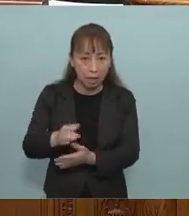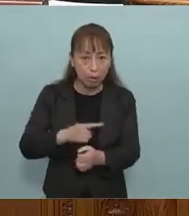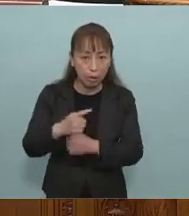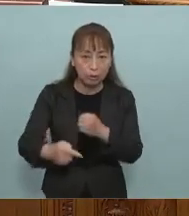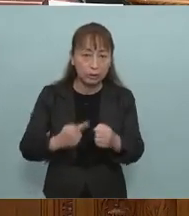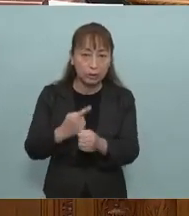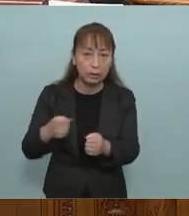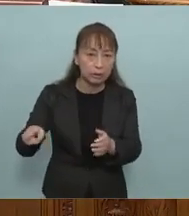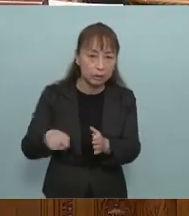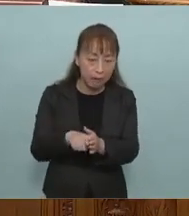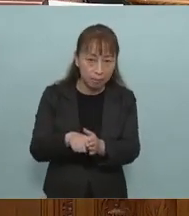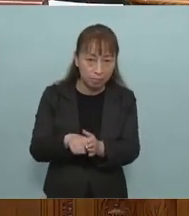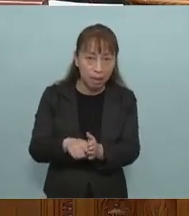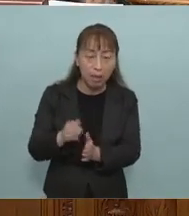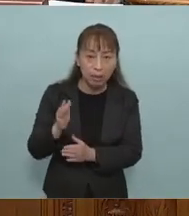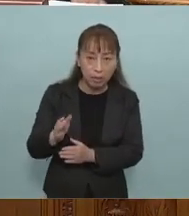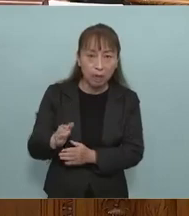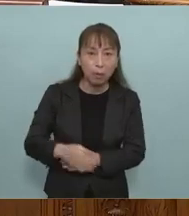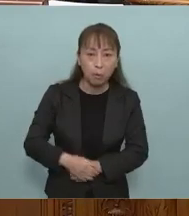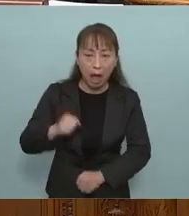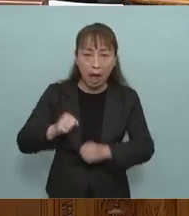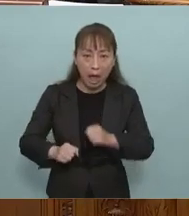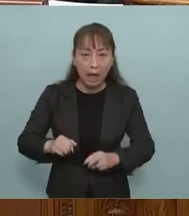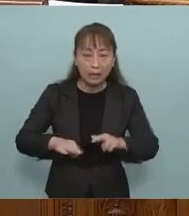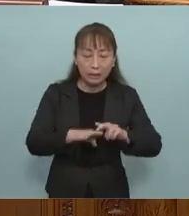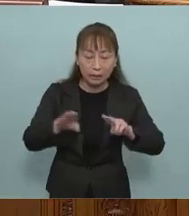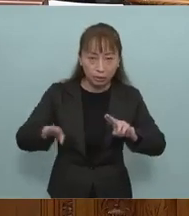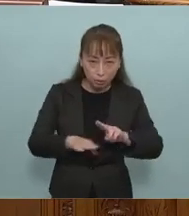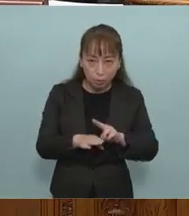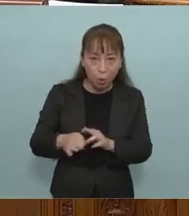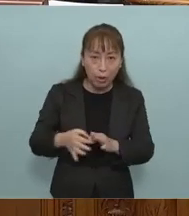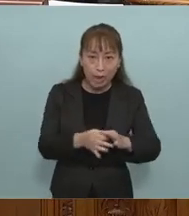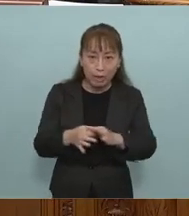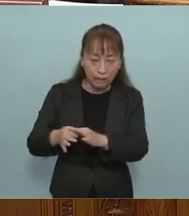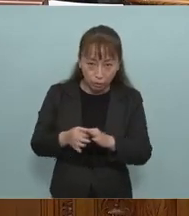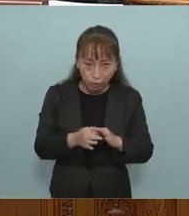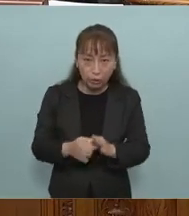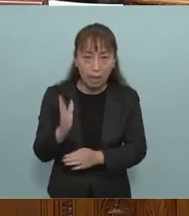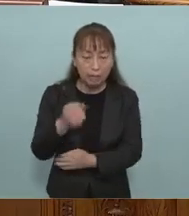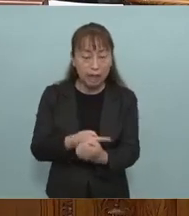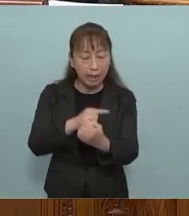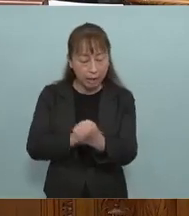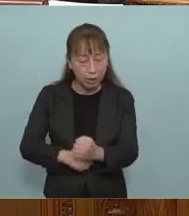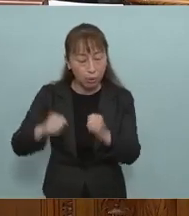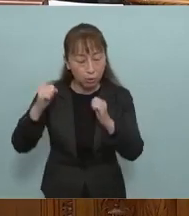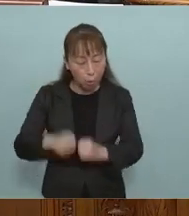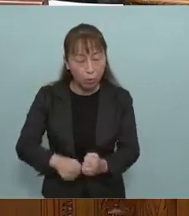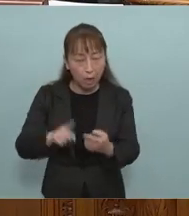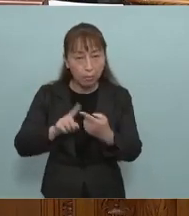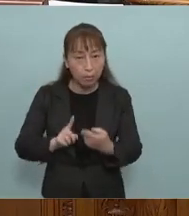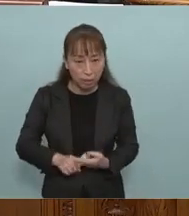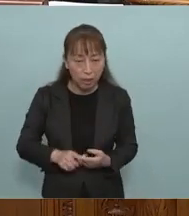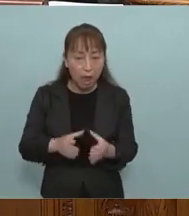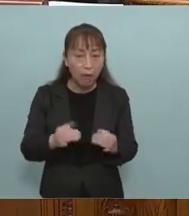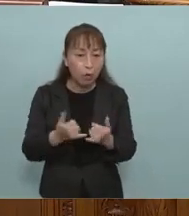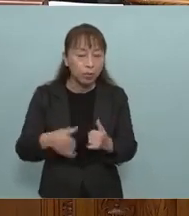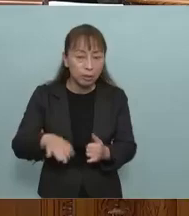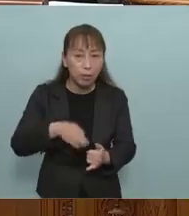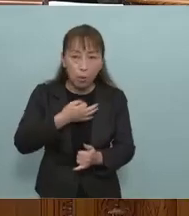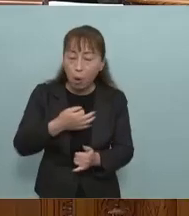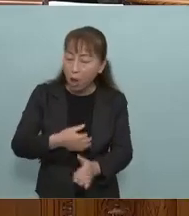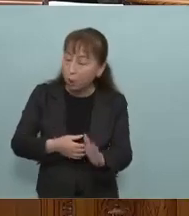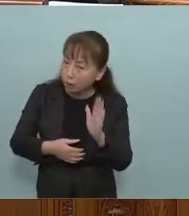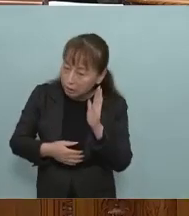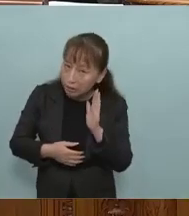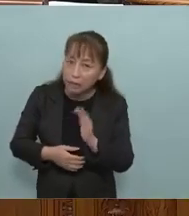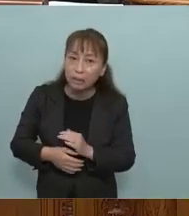田政権は自公連立政権合意に基づき、国民の声を聞き、謙虚な姿勢で真摯な政権